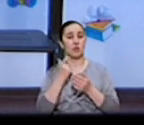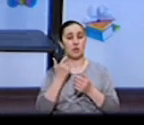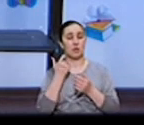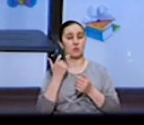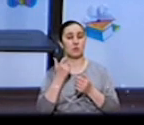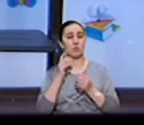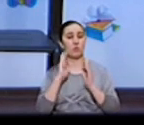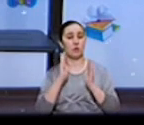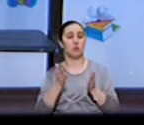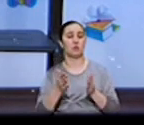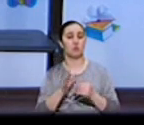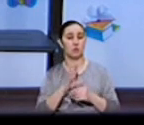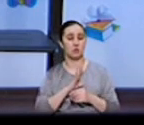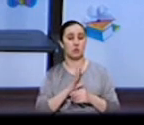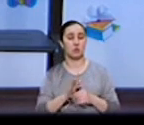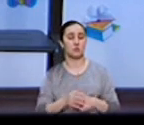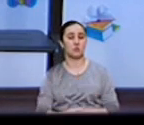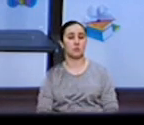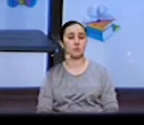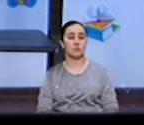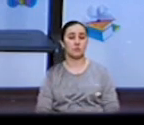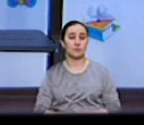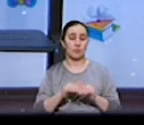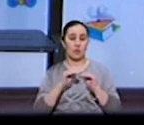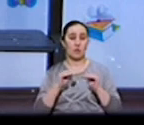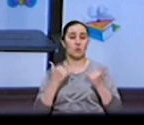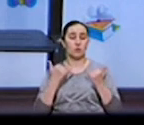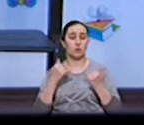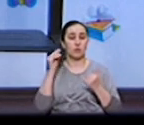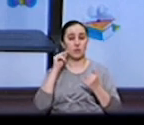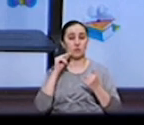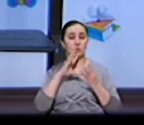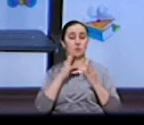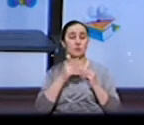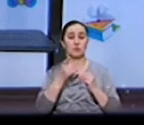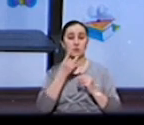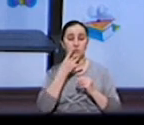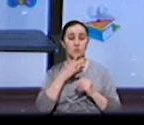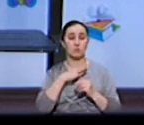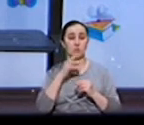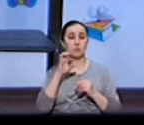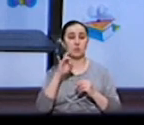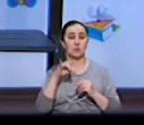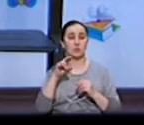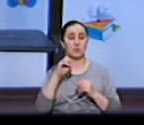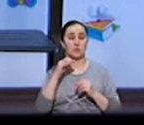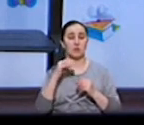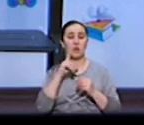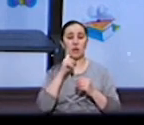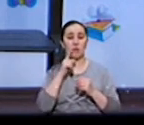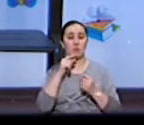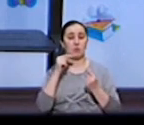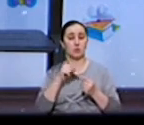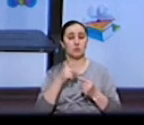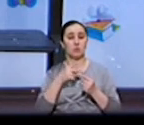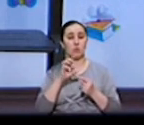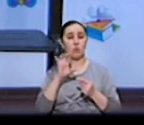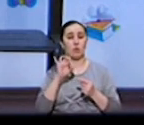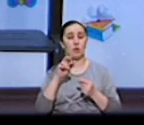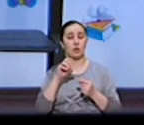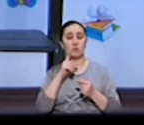egasi bo'lar ekanmiz. Bolajonlar, bugungi dars sizlarga yoqdimi? Berdaq qalamiga mansub bolam she'rini